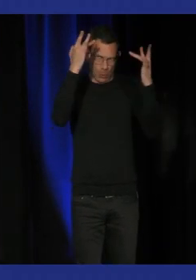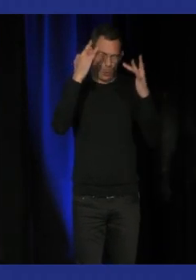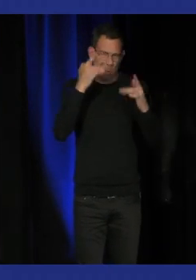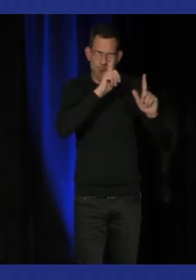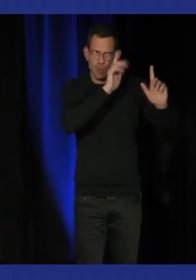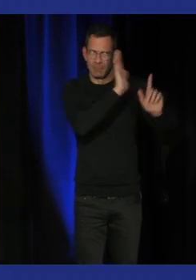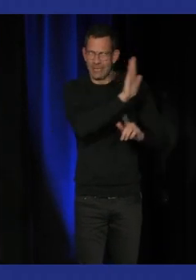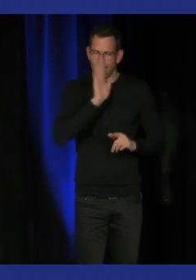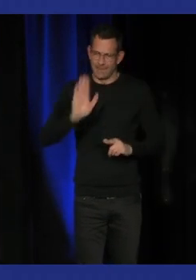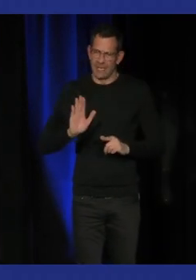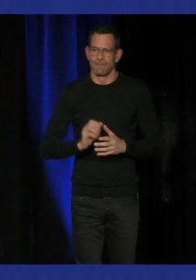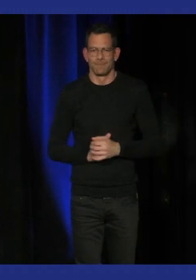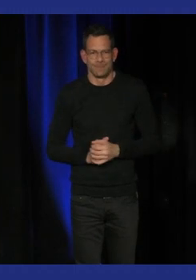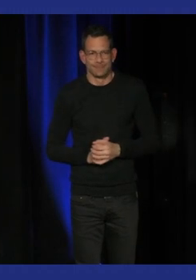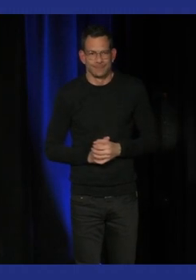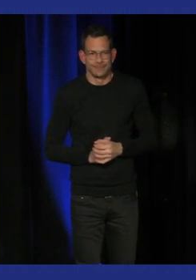tout le temps aller chercher.